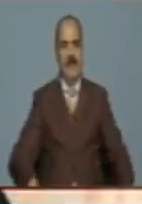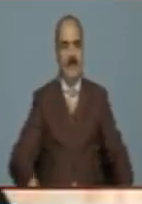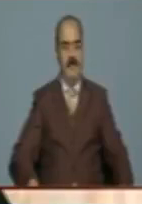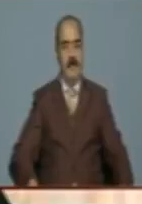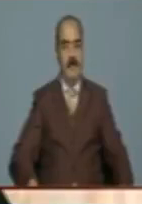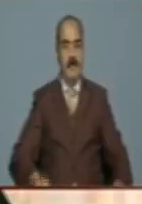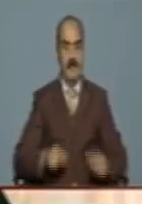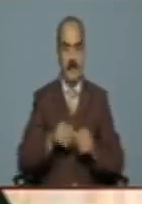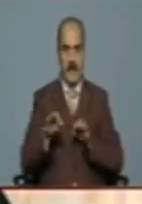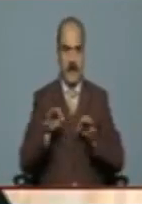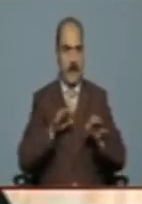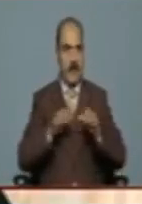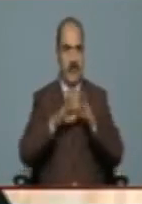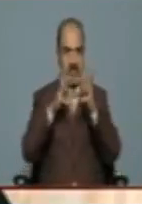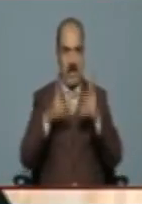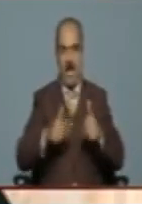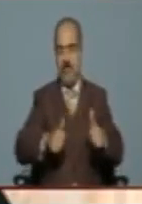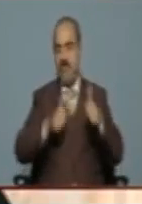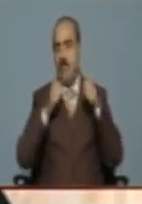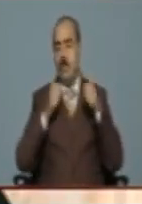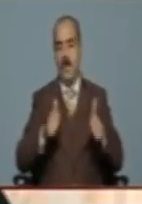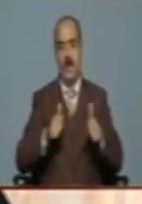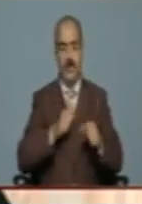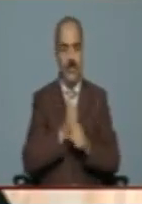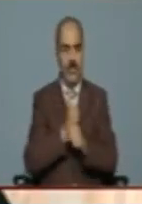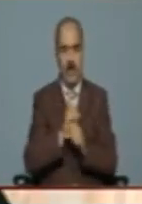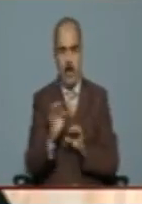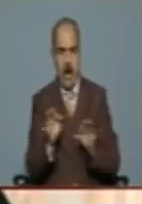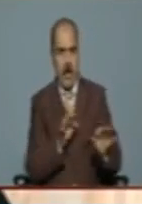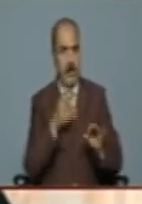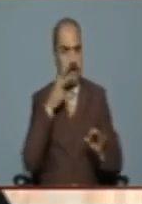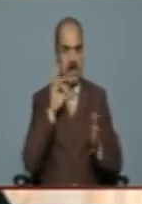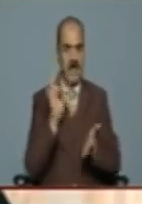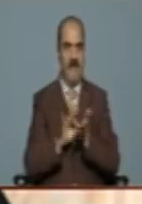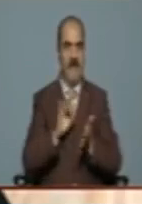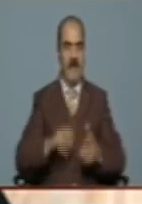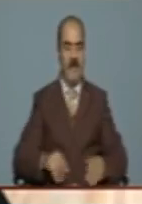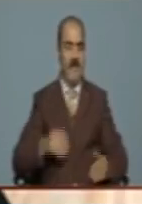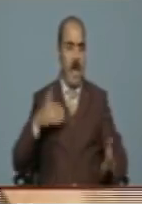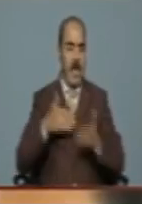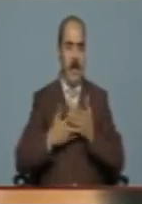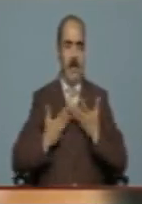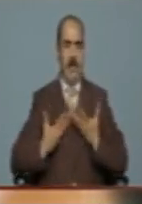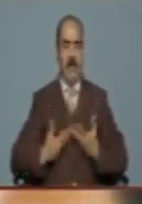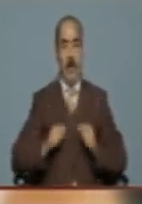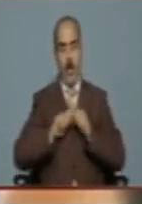الإعداد لهذا الاستحقاق الانتخابي الأهم، حتى خرج بصورة